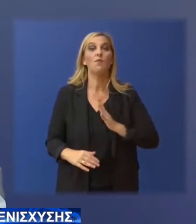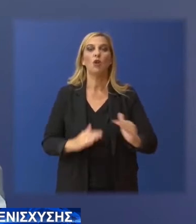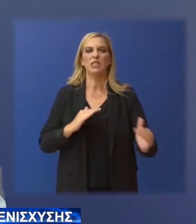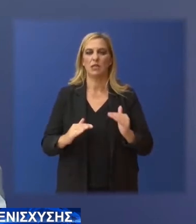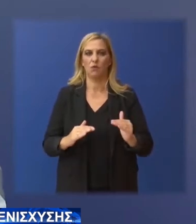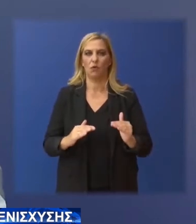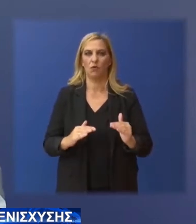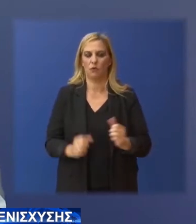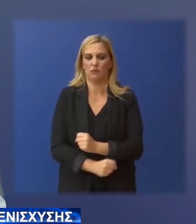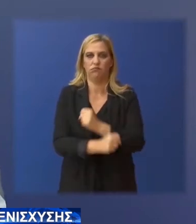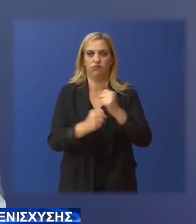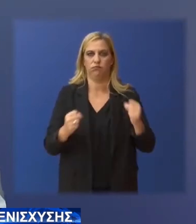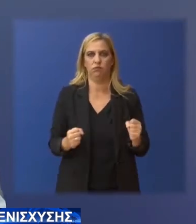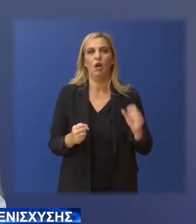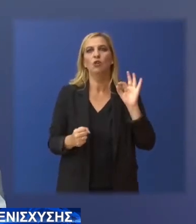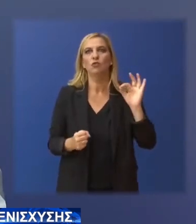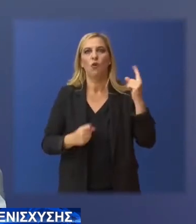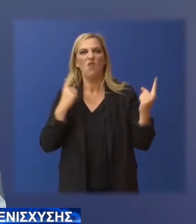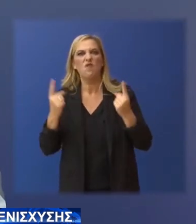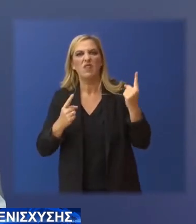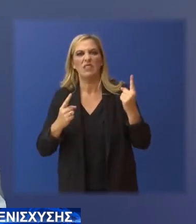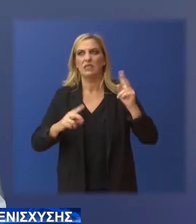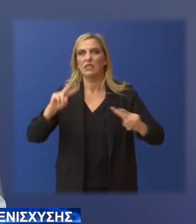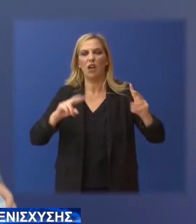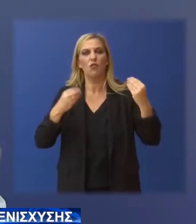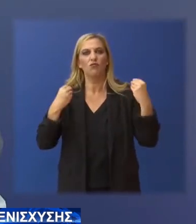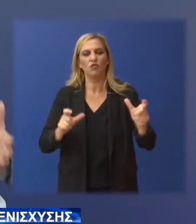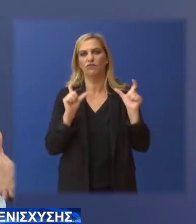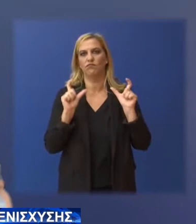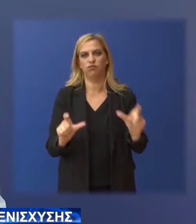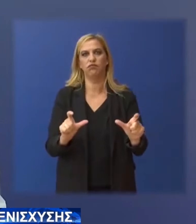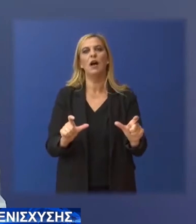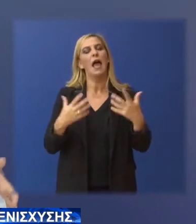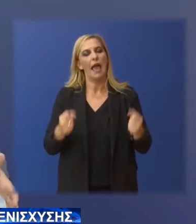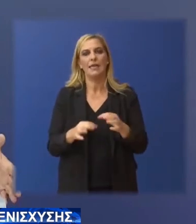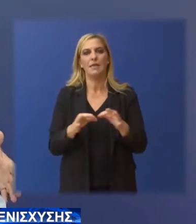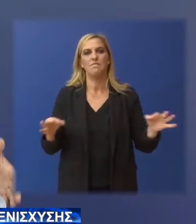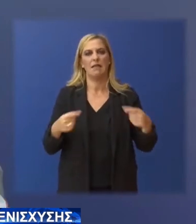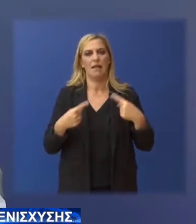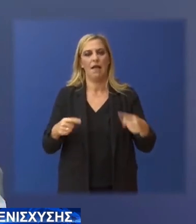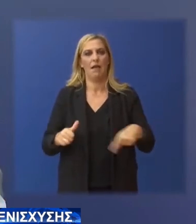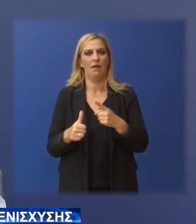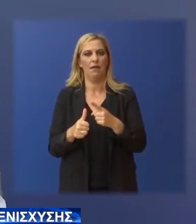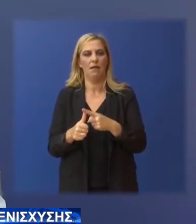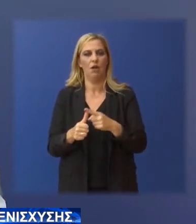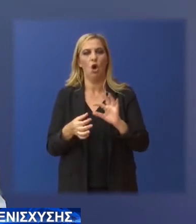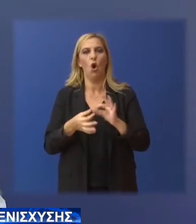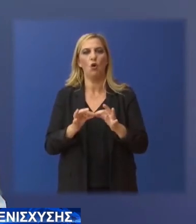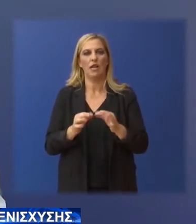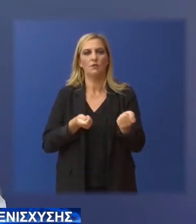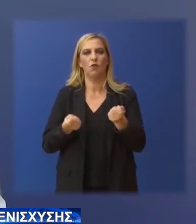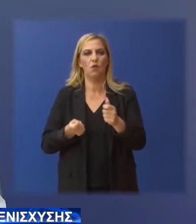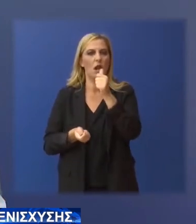προστασία και η άμυνα της χώρας απέναντι σε ακραία φαινόμενα και φυσικές καταστροφές με μια σειρά από μέτρα. Συγκεκριμένα, συγκροτείται ο Οργανισμός Διαχείρισης